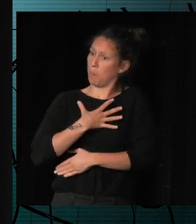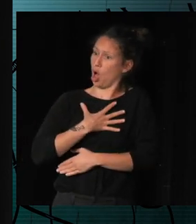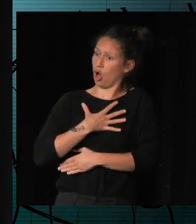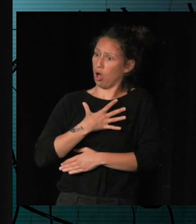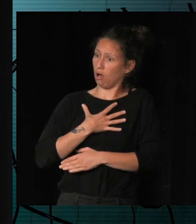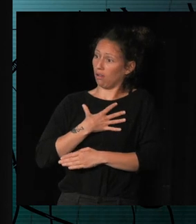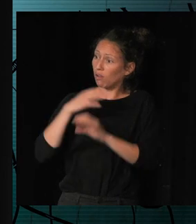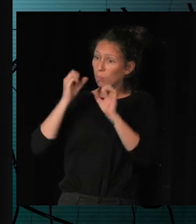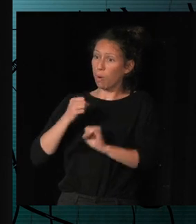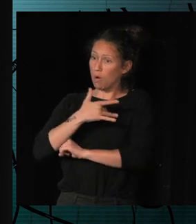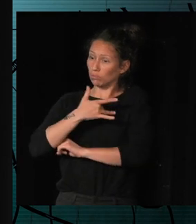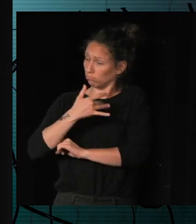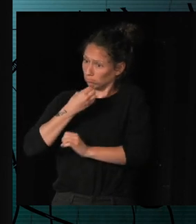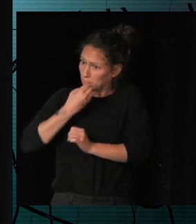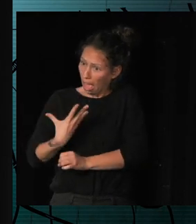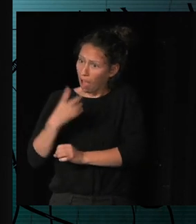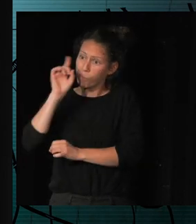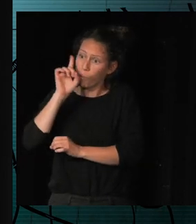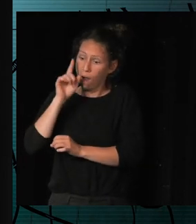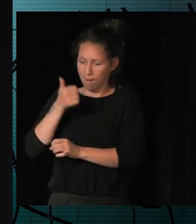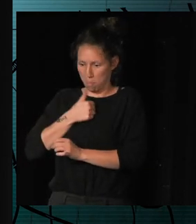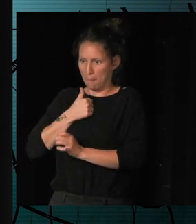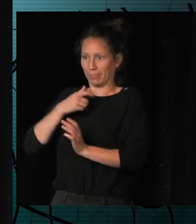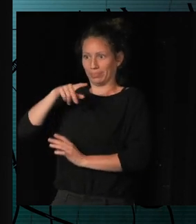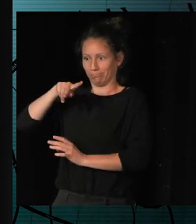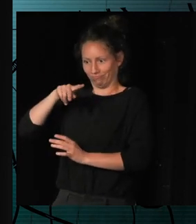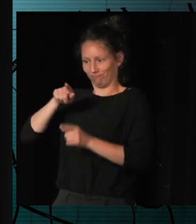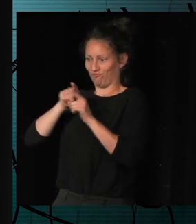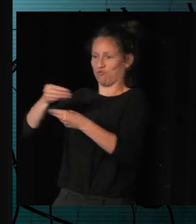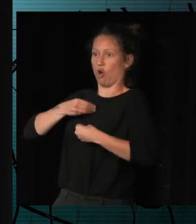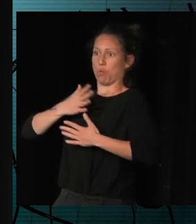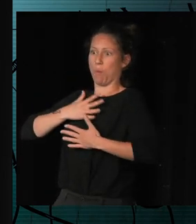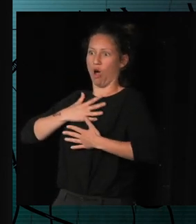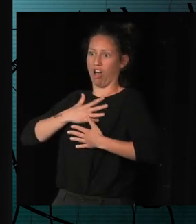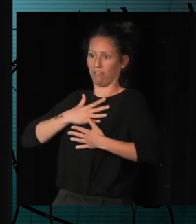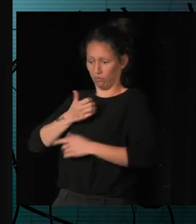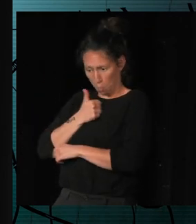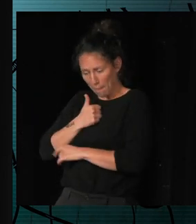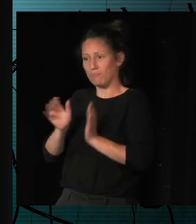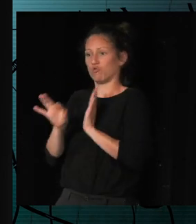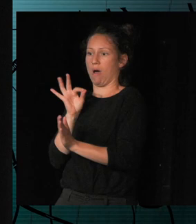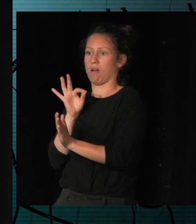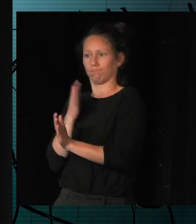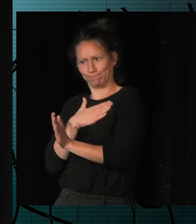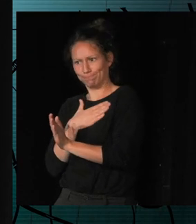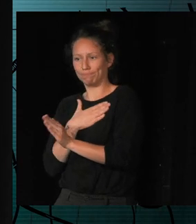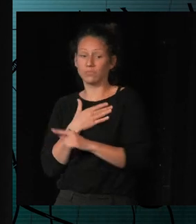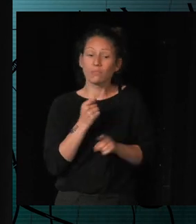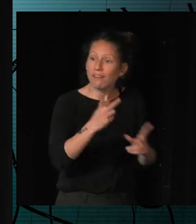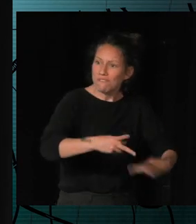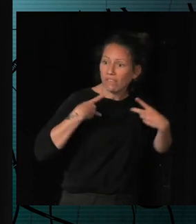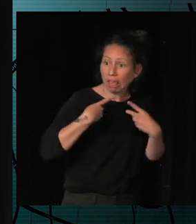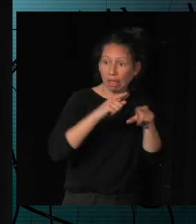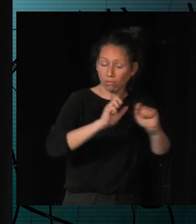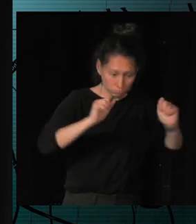s'infliger contrairement à des trucs qui peuvent nous arriver dans la vie et qu'on qui nous font peur et qui nous font mal mais qu'on choisit pas et là du coup c'est un c'est c'est